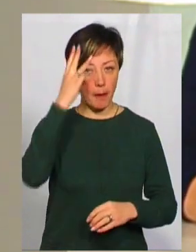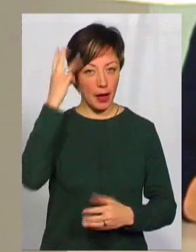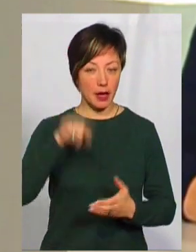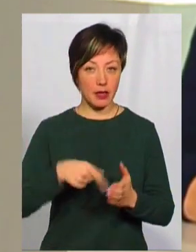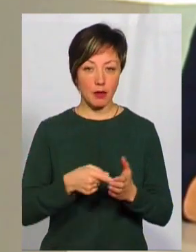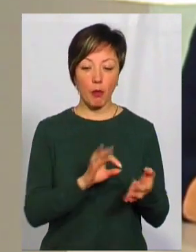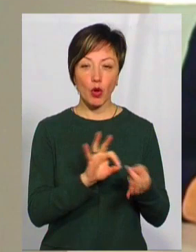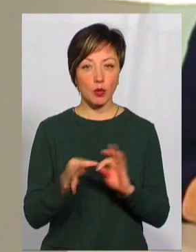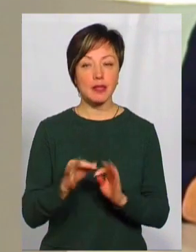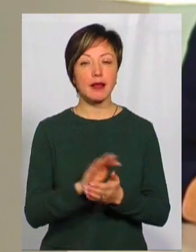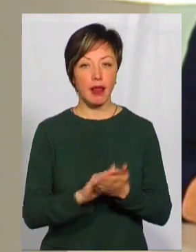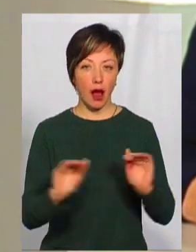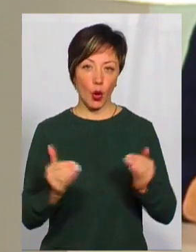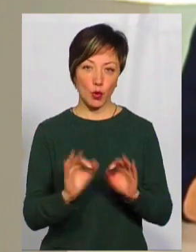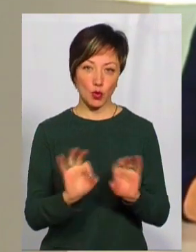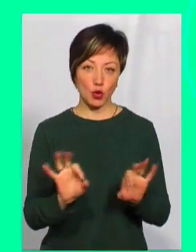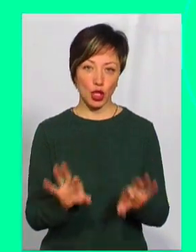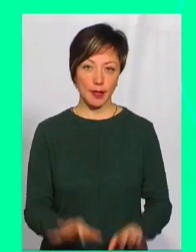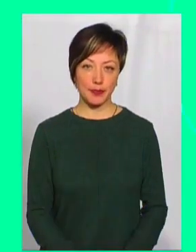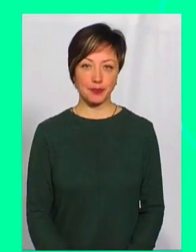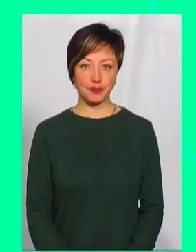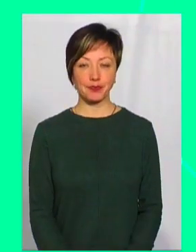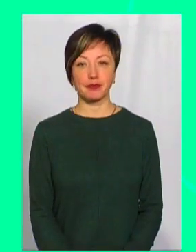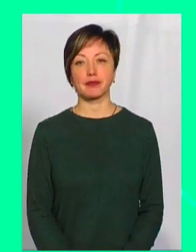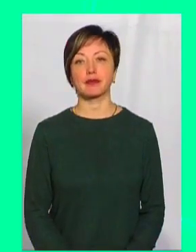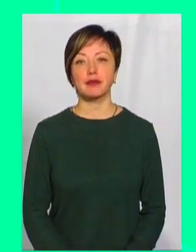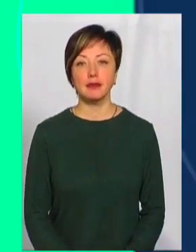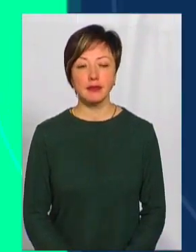Хмельницькому. Подробиці далі у сюжеті.